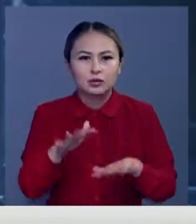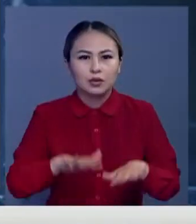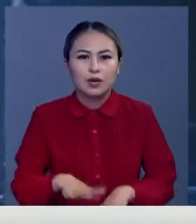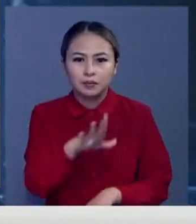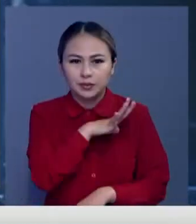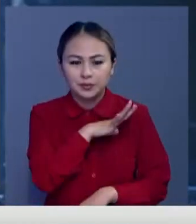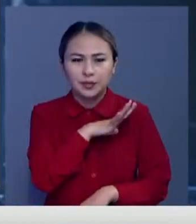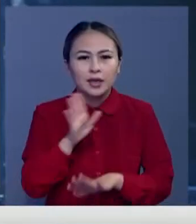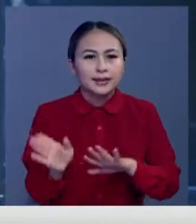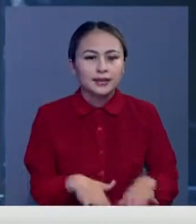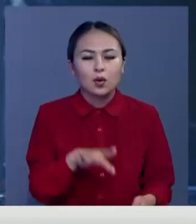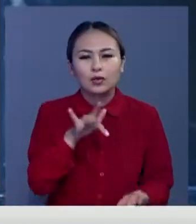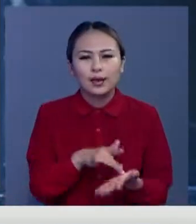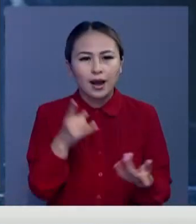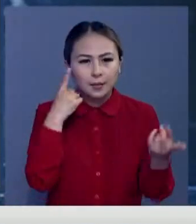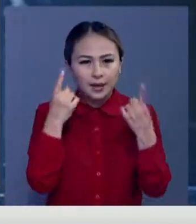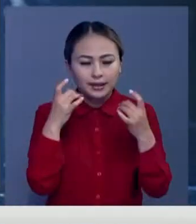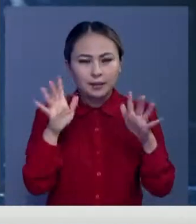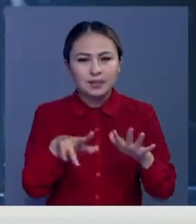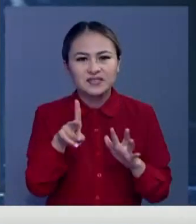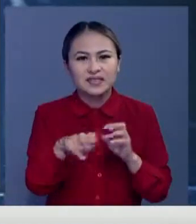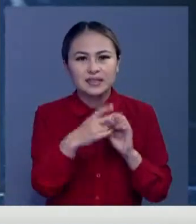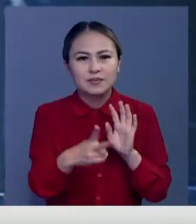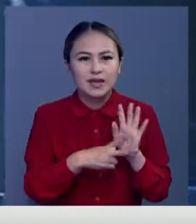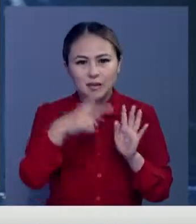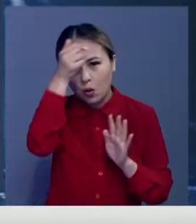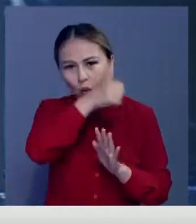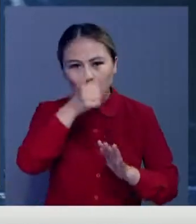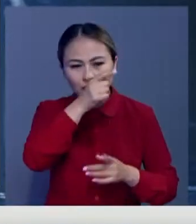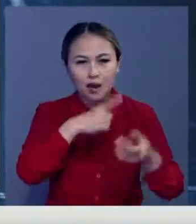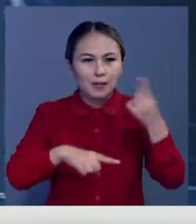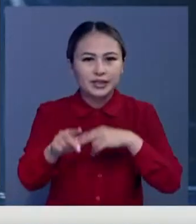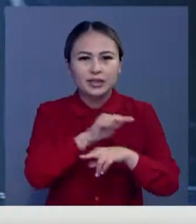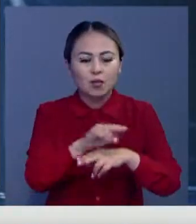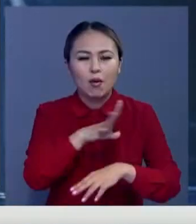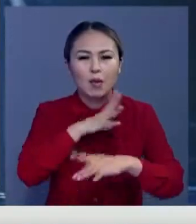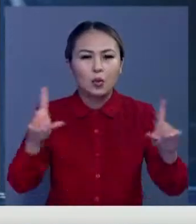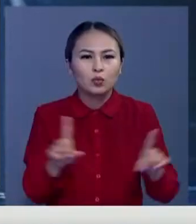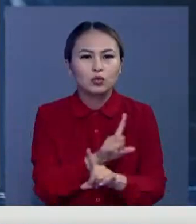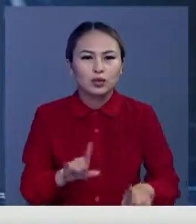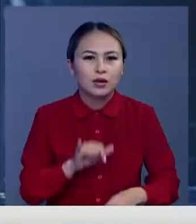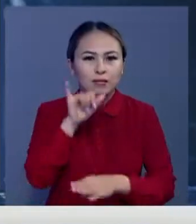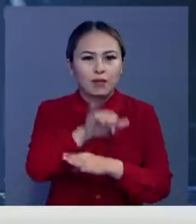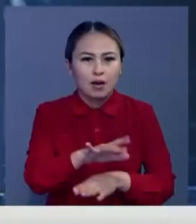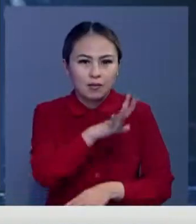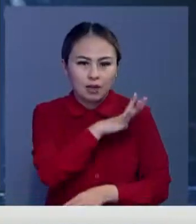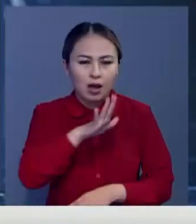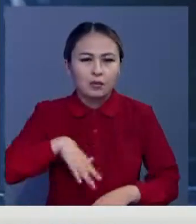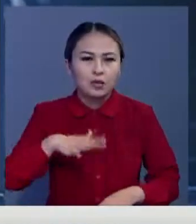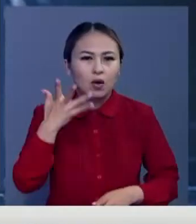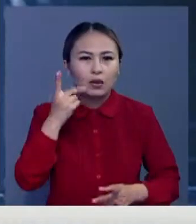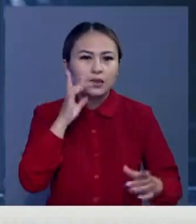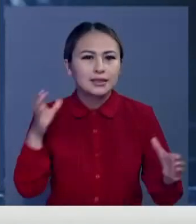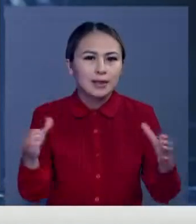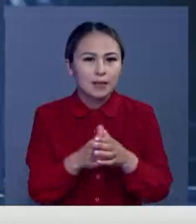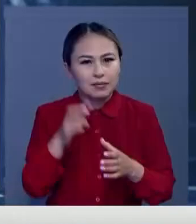гүл шоқтарын қойды. Кейін орталық аппараттың 2017 жылы қайта жөндеуден өткен музейінде болды. Ал жиын барысында